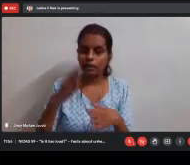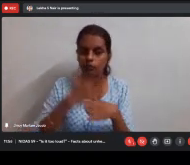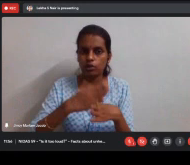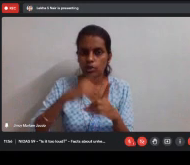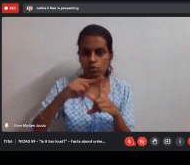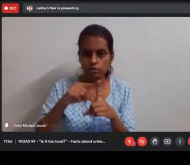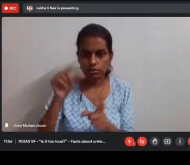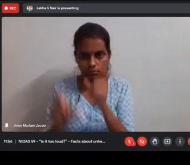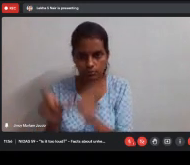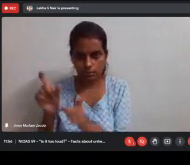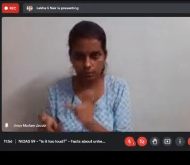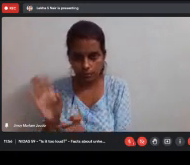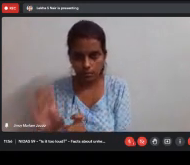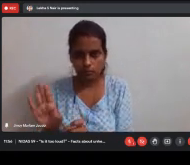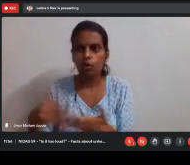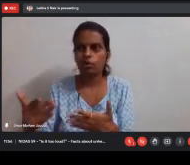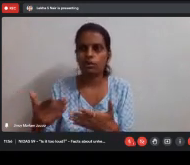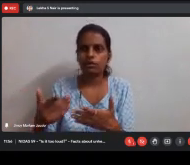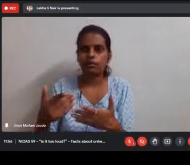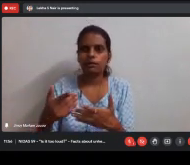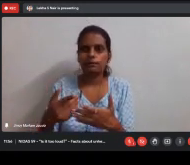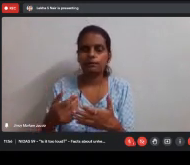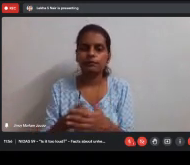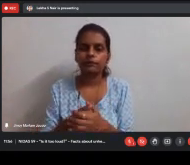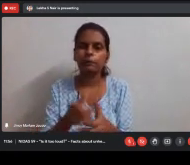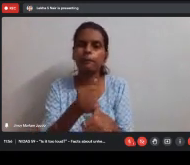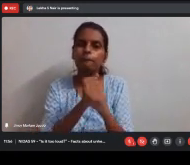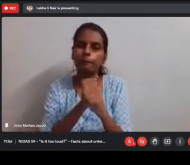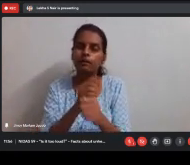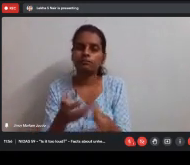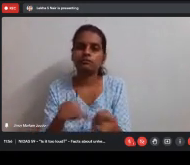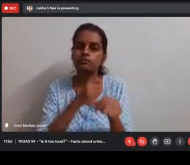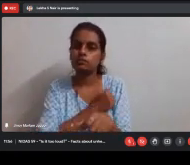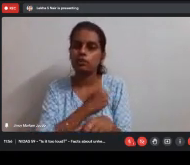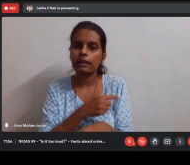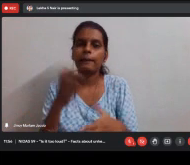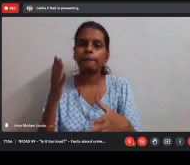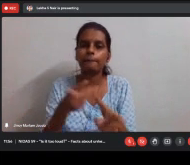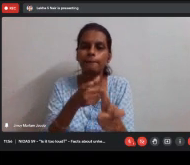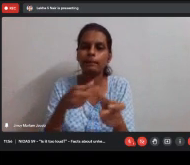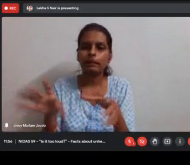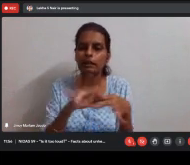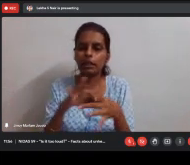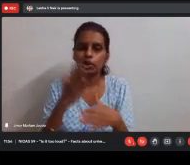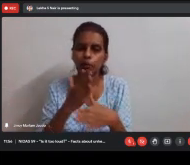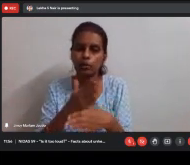ഉള്ള പുനരധിവാസ പ്രവർത്തനങ്ങൾ ചെയ്യേണ്ടത് ആണ്. സോ